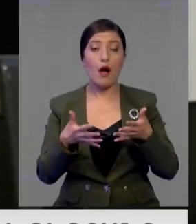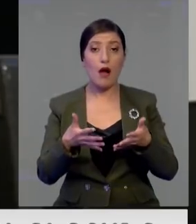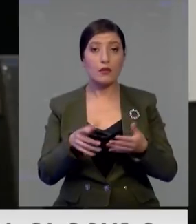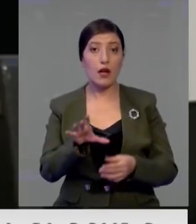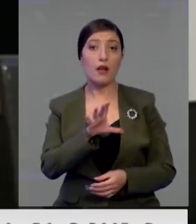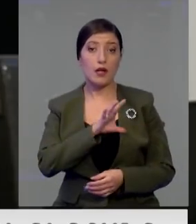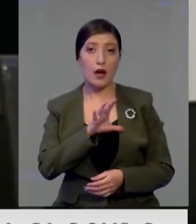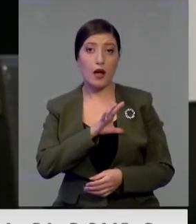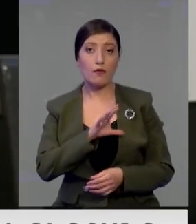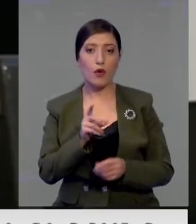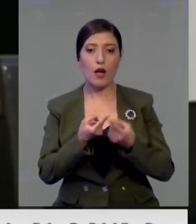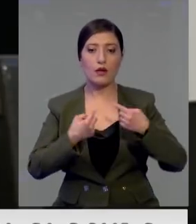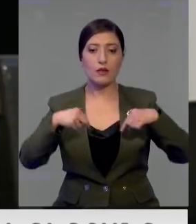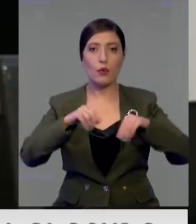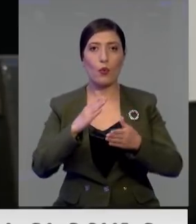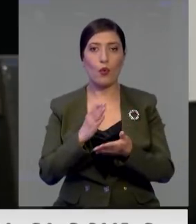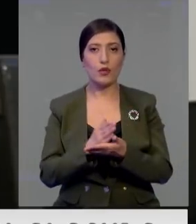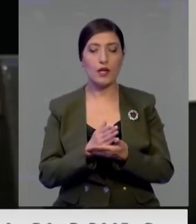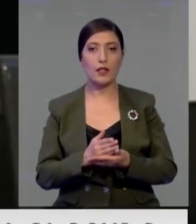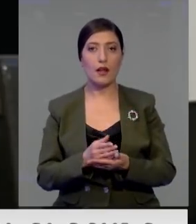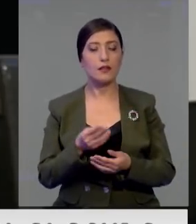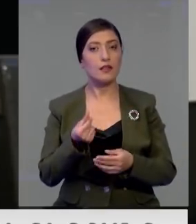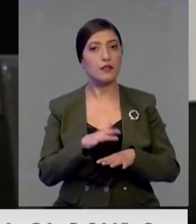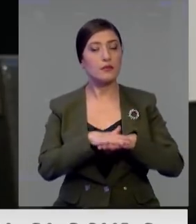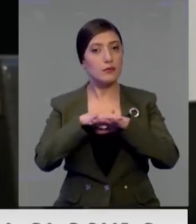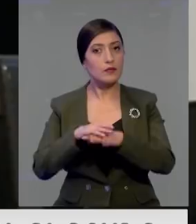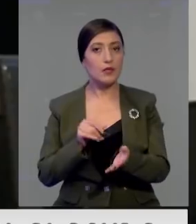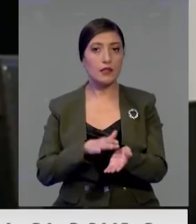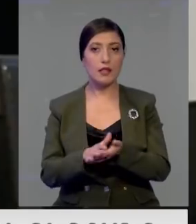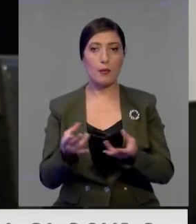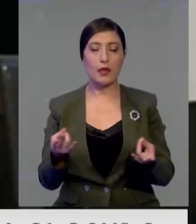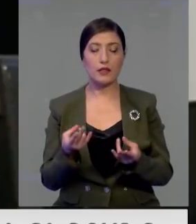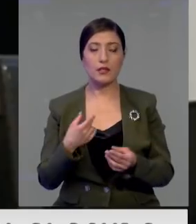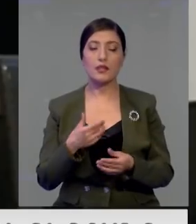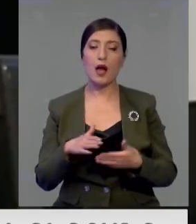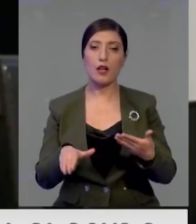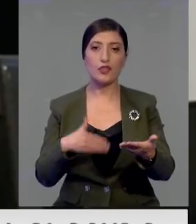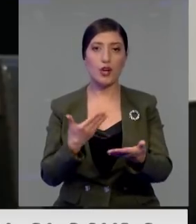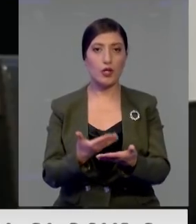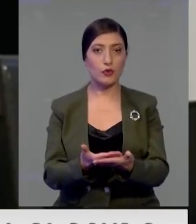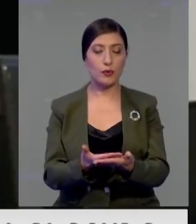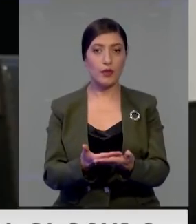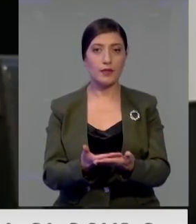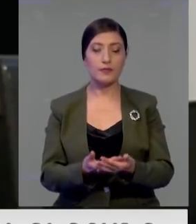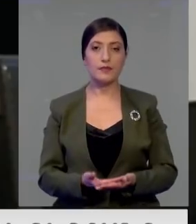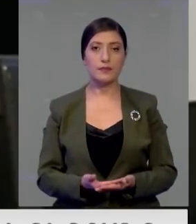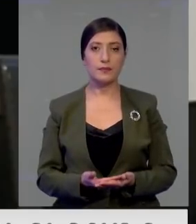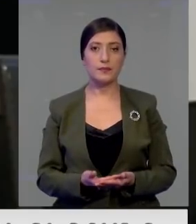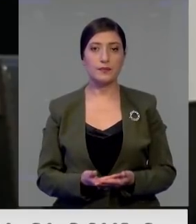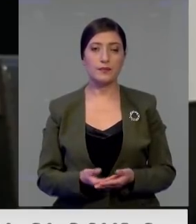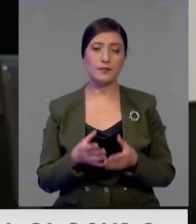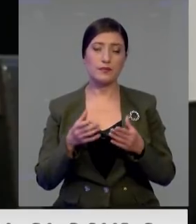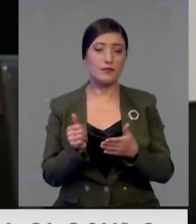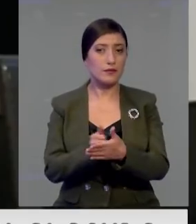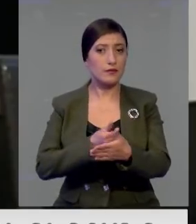այսպիսի կառույցուն ունենալ կամ անհնար է, դրա համար այսքան ծախսա պետք։ Եվ հետեւաբար ես առաջարկում եմ ուղղակի ձեռնպահ մնալ այս